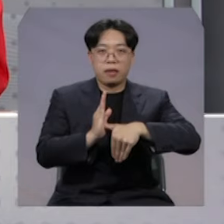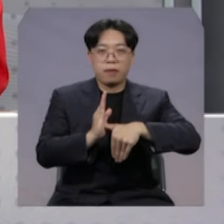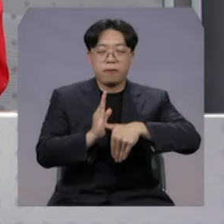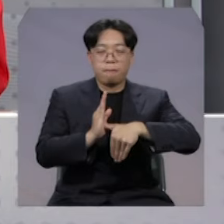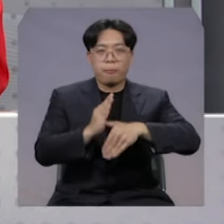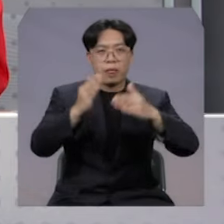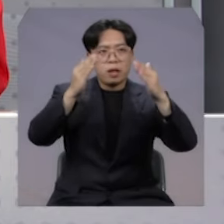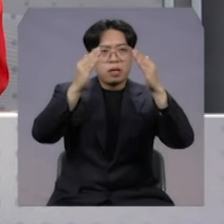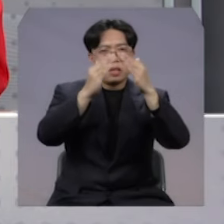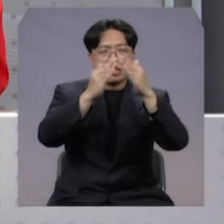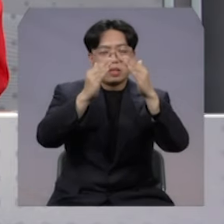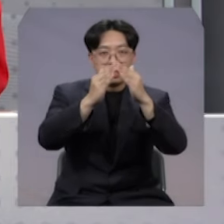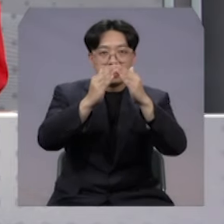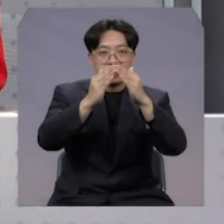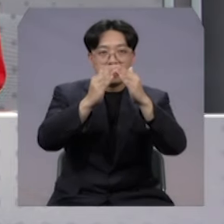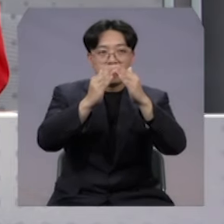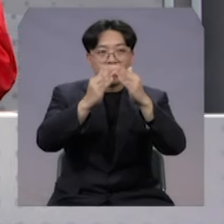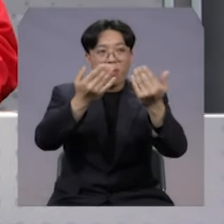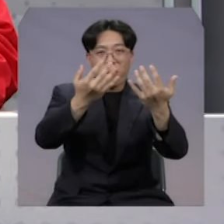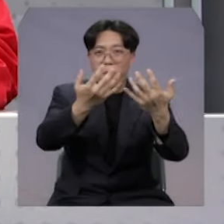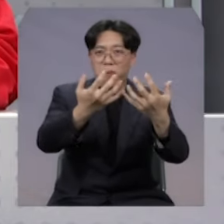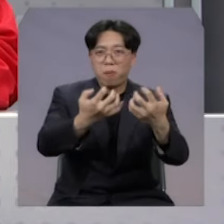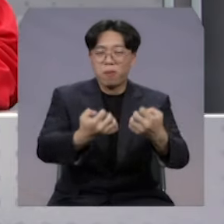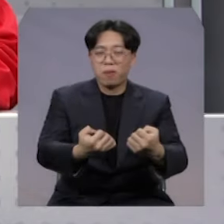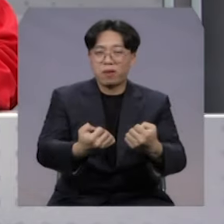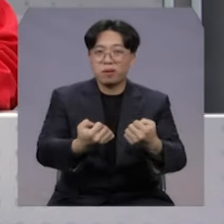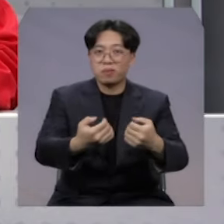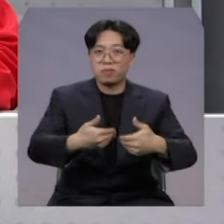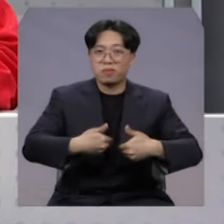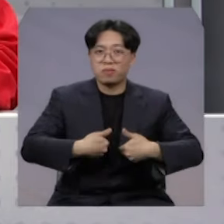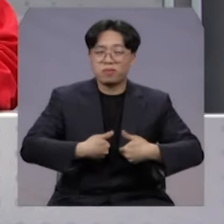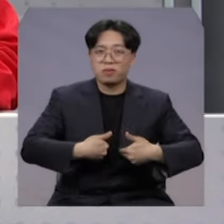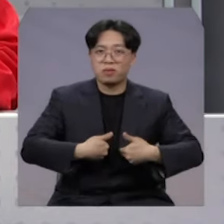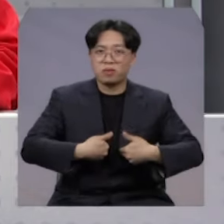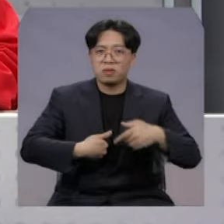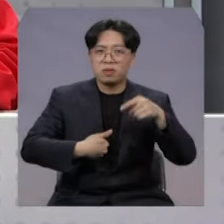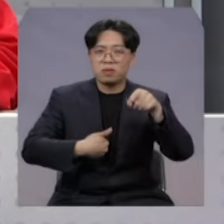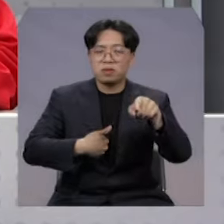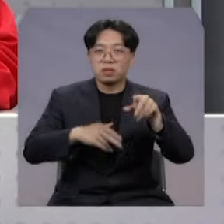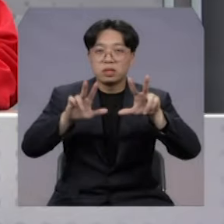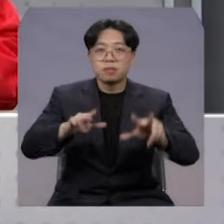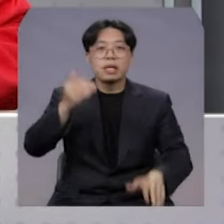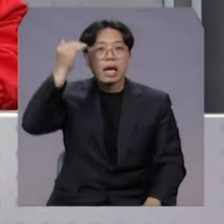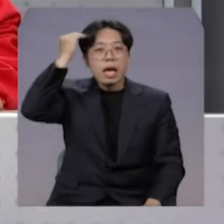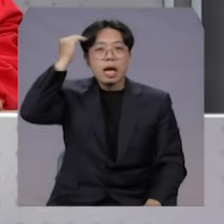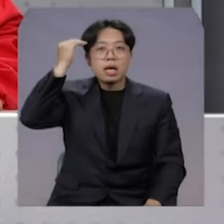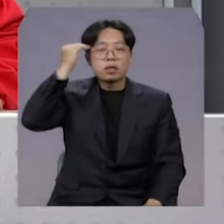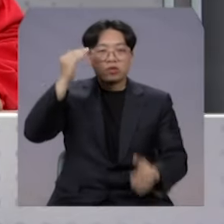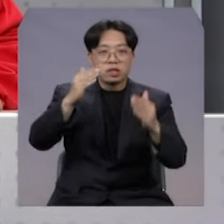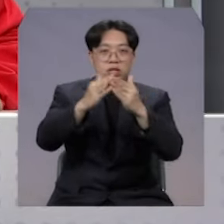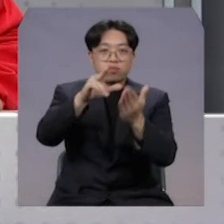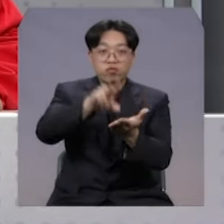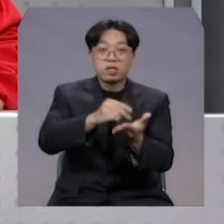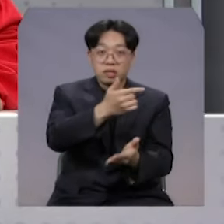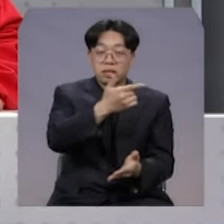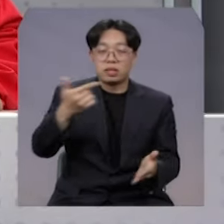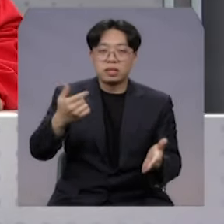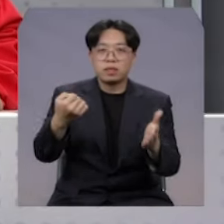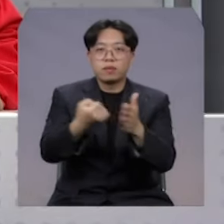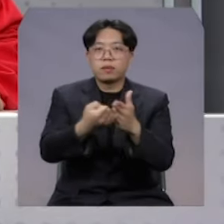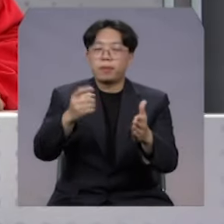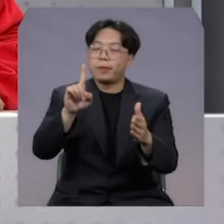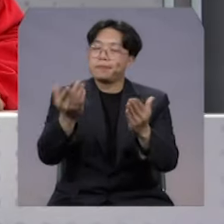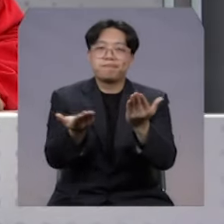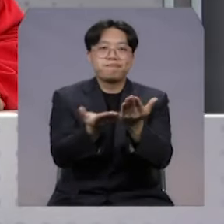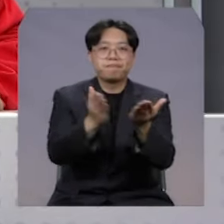과도하게 보유하려고 노력한다든지 이런 것들은 한국의 부동산 투기 문제가 워낙 심각하기 때문에 네, 네. 그런 것들이 알겠습니다. 그렇게 적절하지 않은